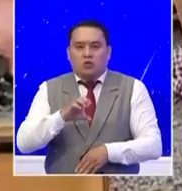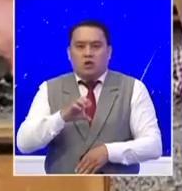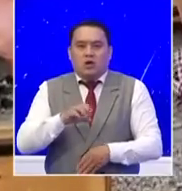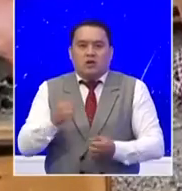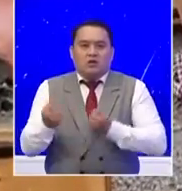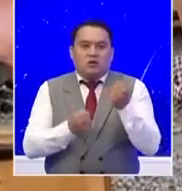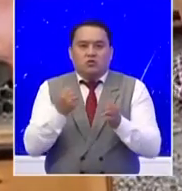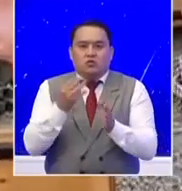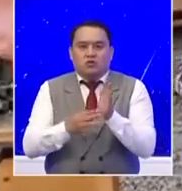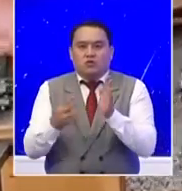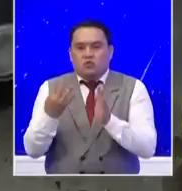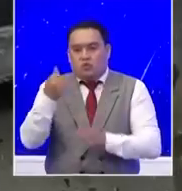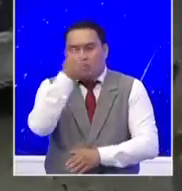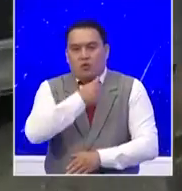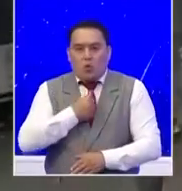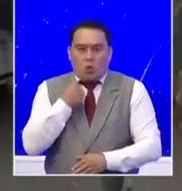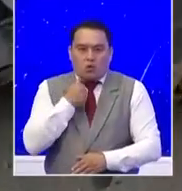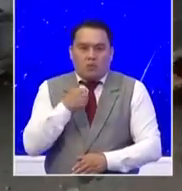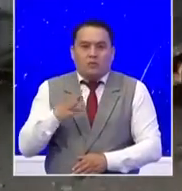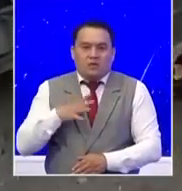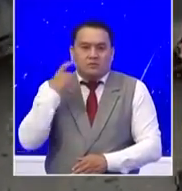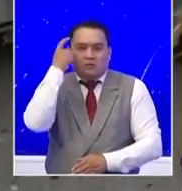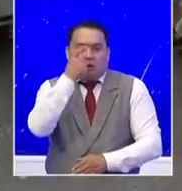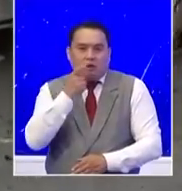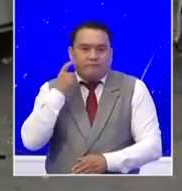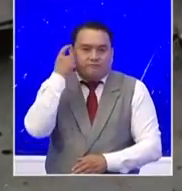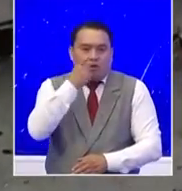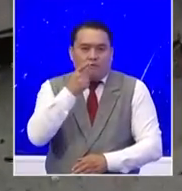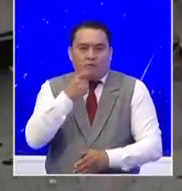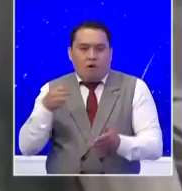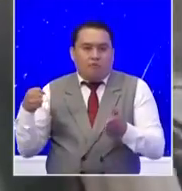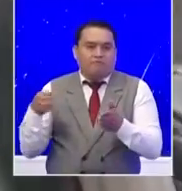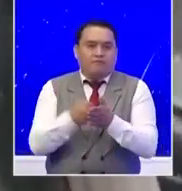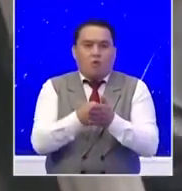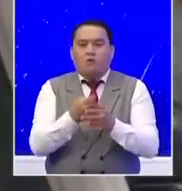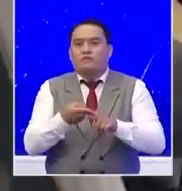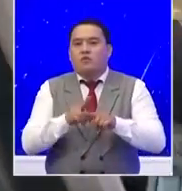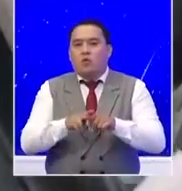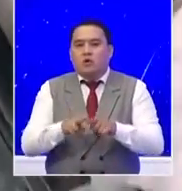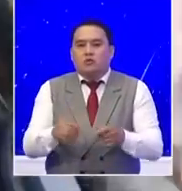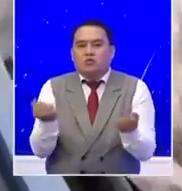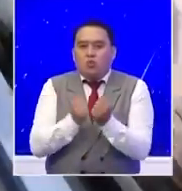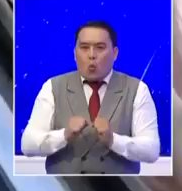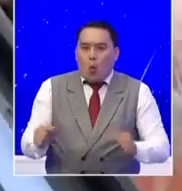водитель 1994 года рождения находился в нетрезвом состоянии. Его автомобиль на большой